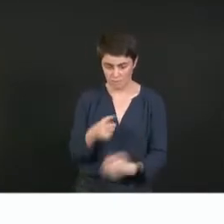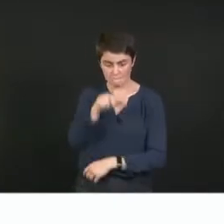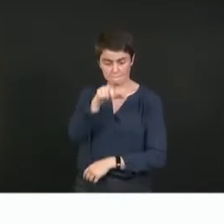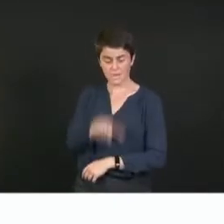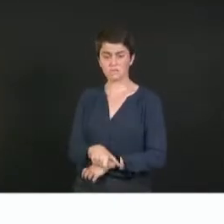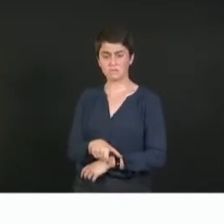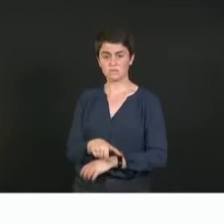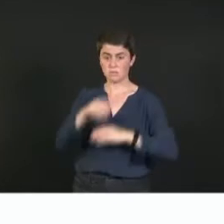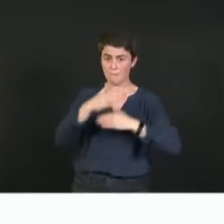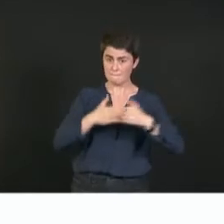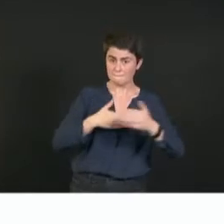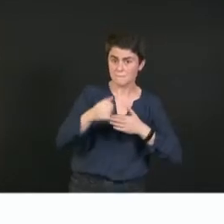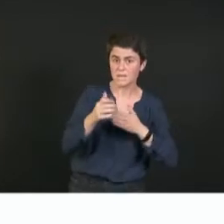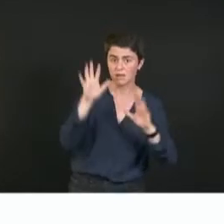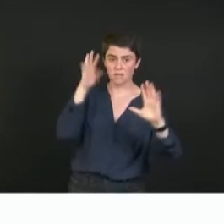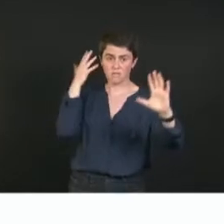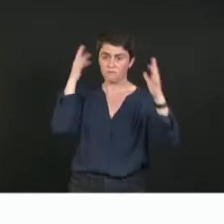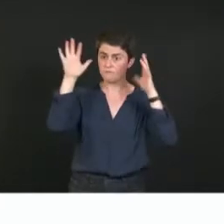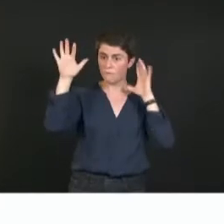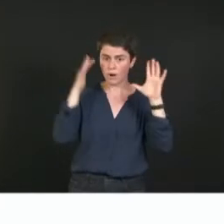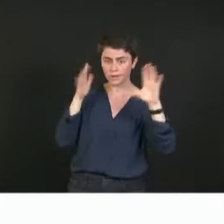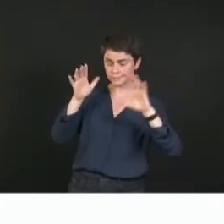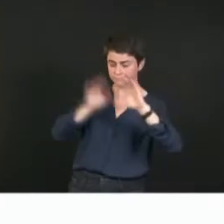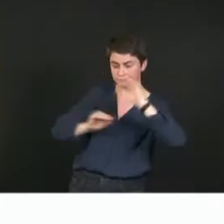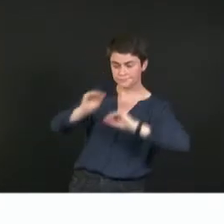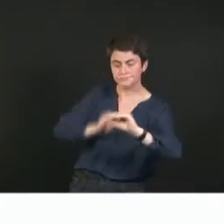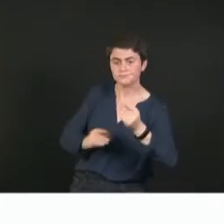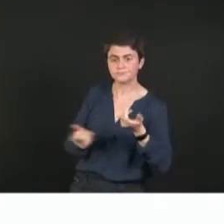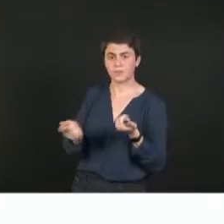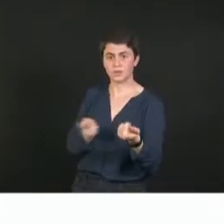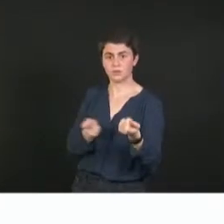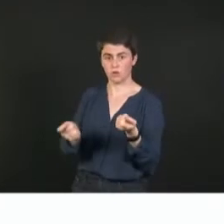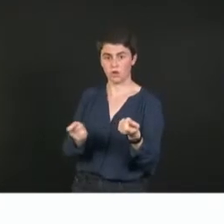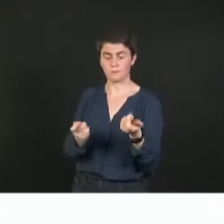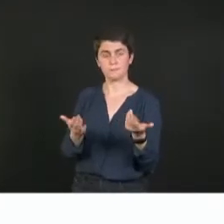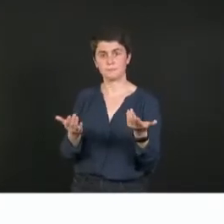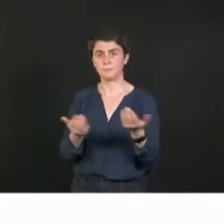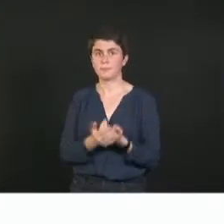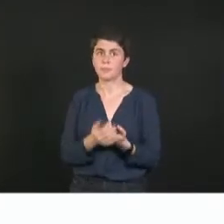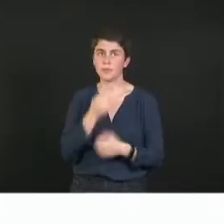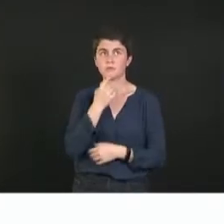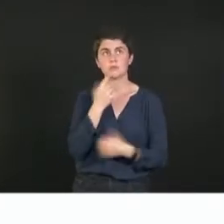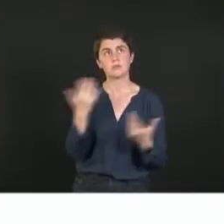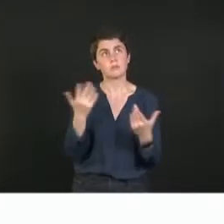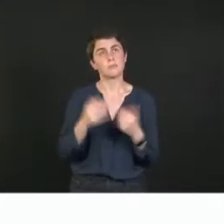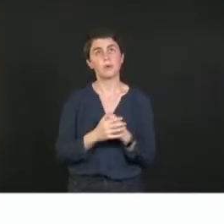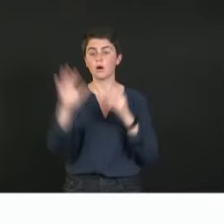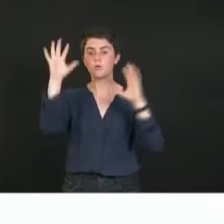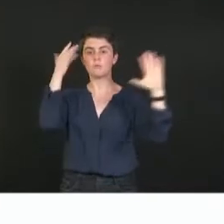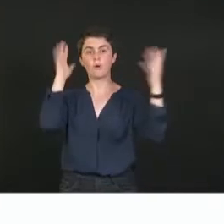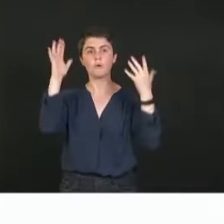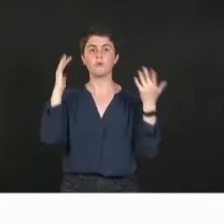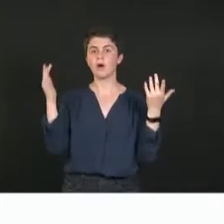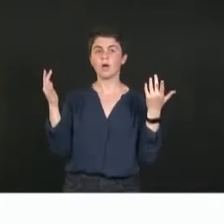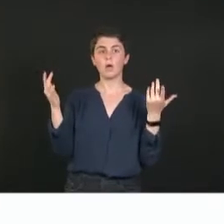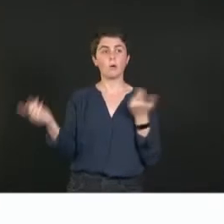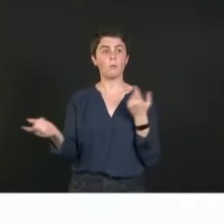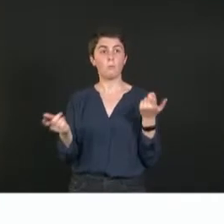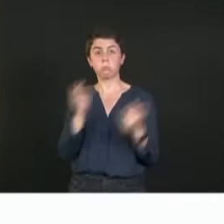vrai que les forestiers, c'est une science. Hein. Enfin voilà, c'est-à-dire que on gère pas la forêt au